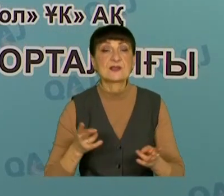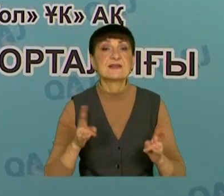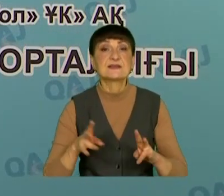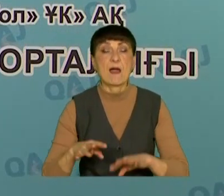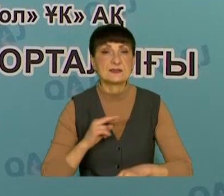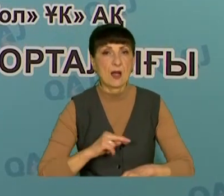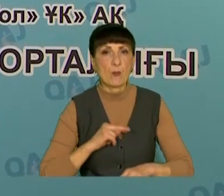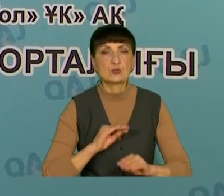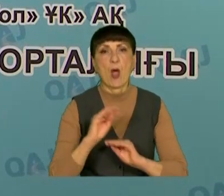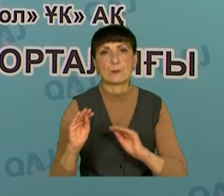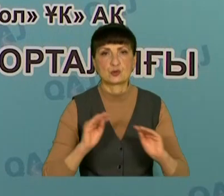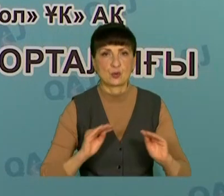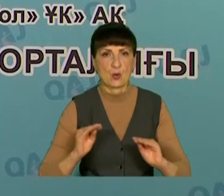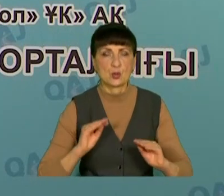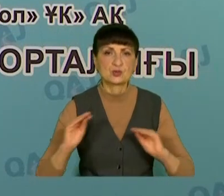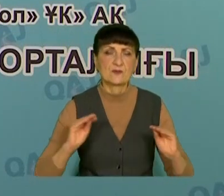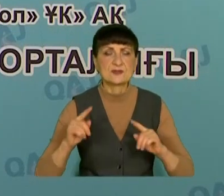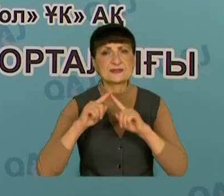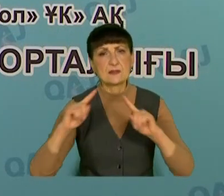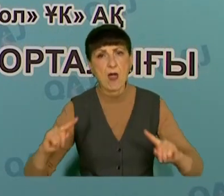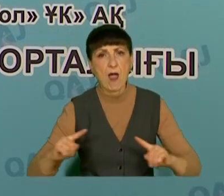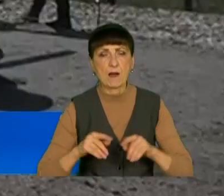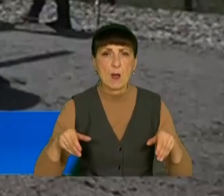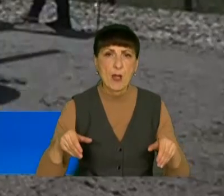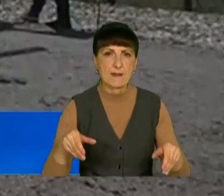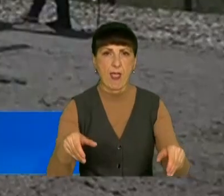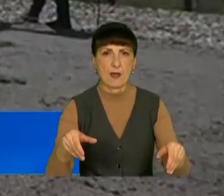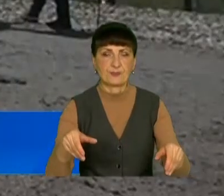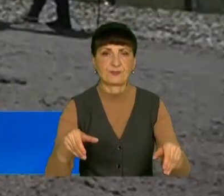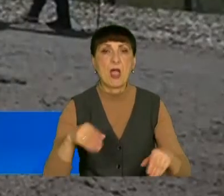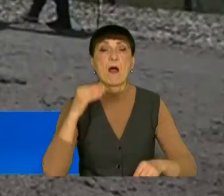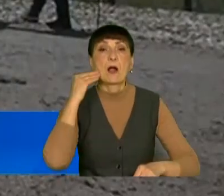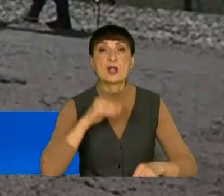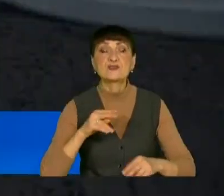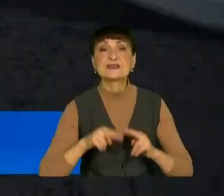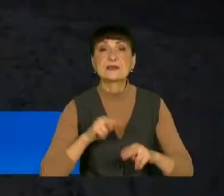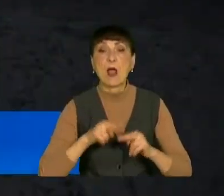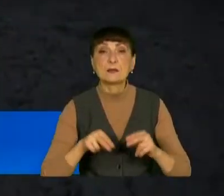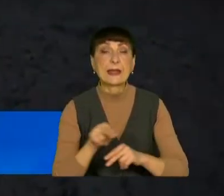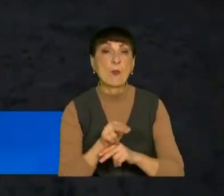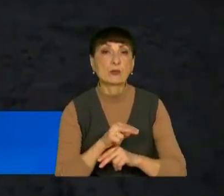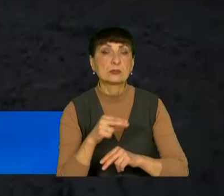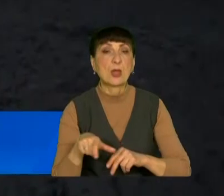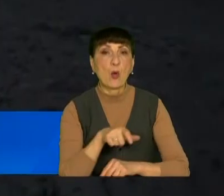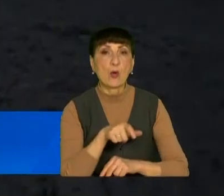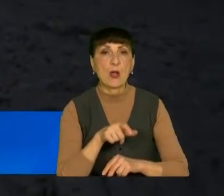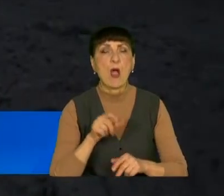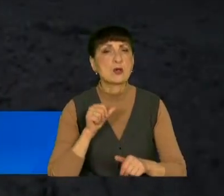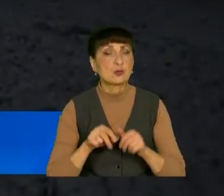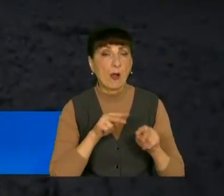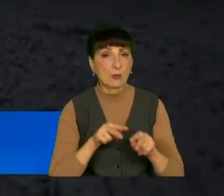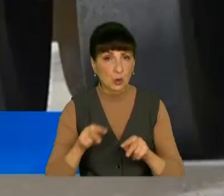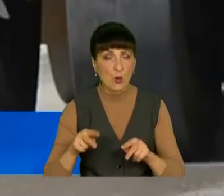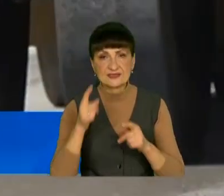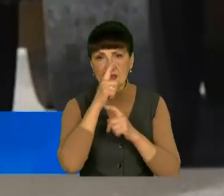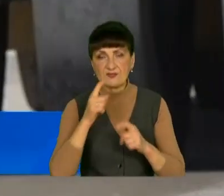работы по обустройству, установлению дорожных знаков, барьерного ограждения. При этом качество строительства и ремонта дорог находится на особом контроле,